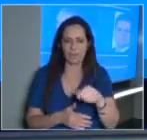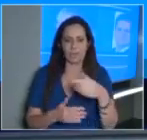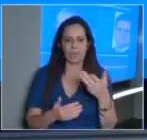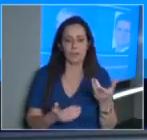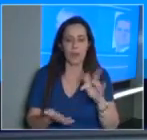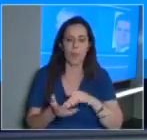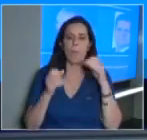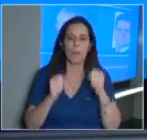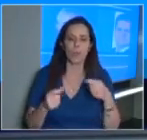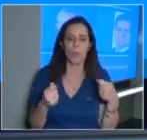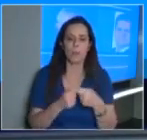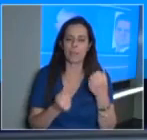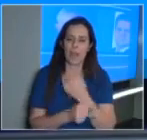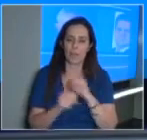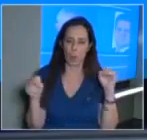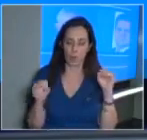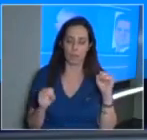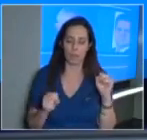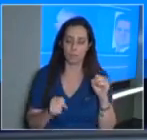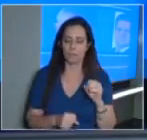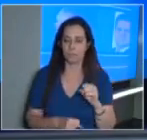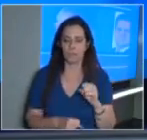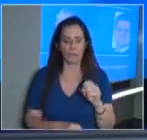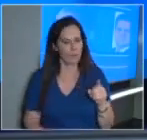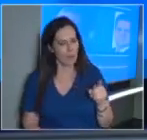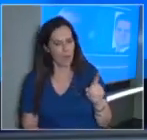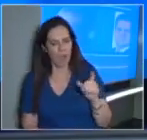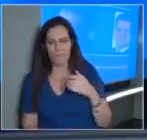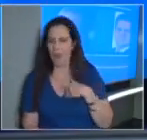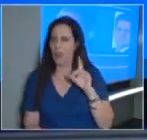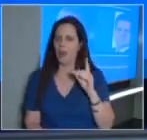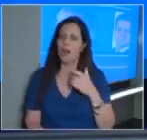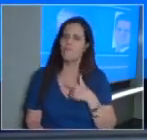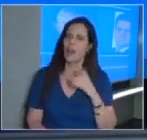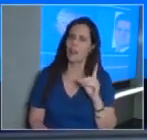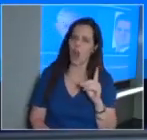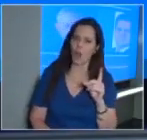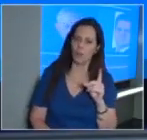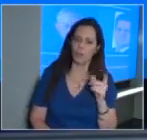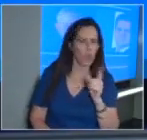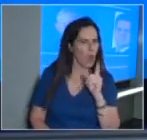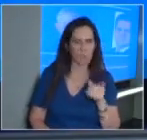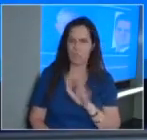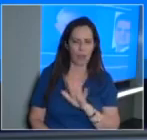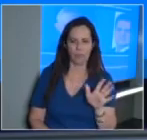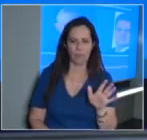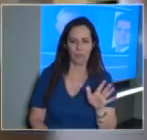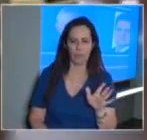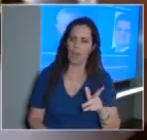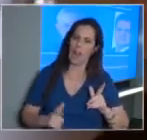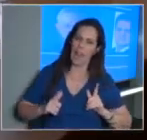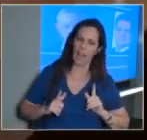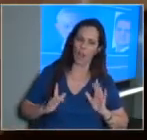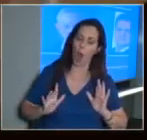לחוף המבטחים מבחינה הדמוקרטית, מבחינה הזאת. אבל אנחנו לא צריכים לעמוד